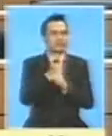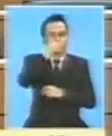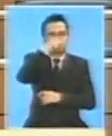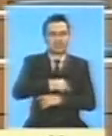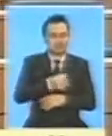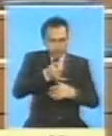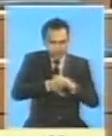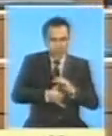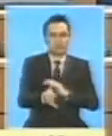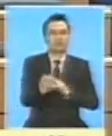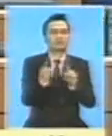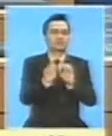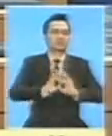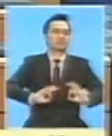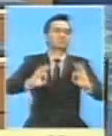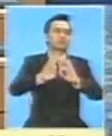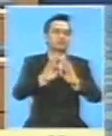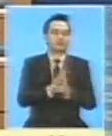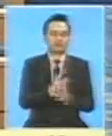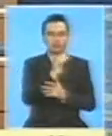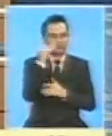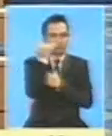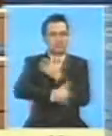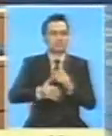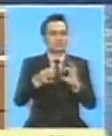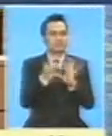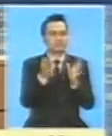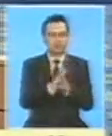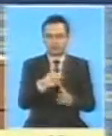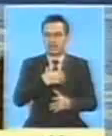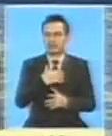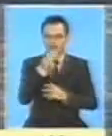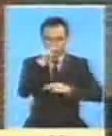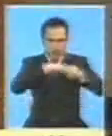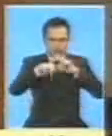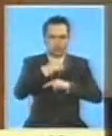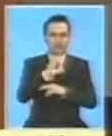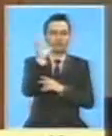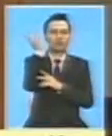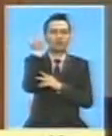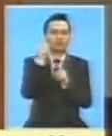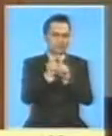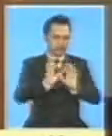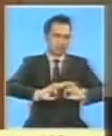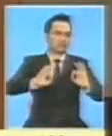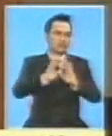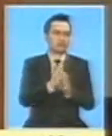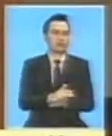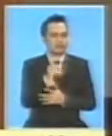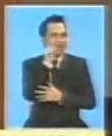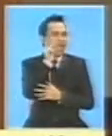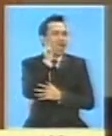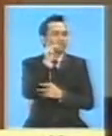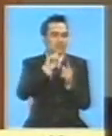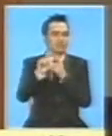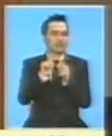ยกันทั้งสิ้นนะครับก็ยังไม่เคยพบไม่มีคนต่างประเทศอะไรมาเกี่ยวข้องเราไม่ต้องการให้เข้าไปสู่ในเวทีสากลด้วยอันนี้ต้องเข้าใจนะครับสื่อทุกสื่อก็